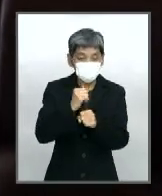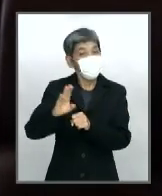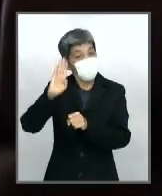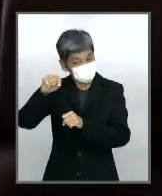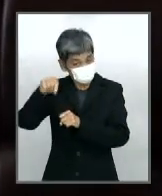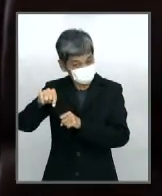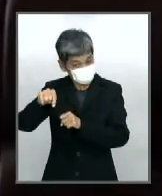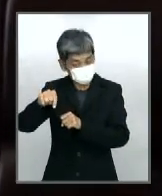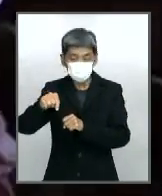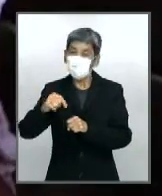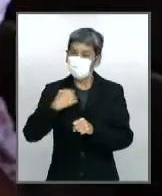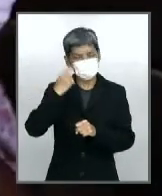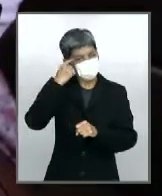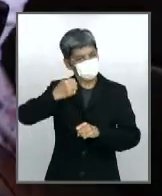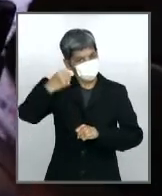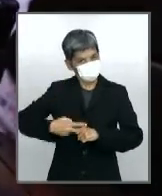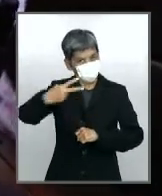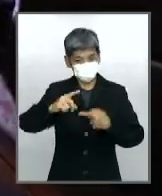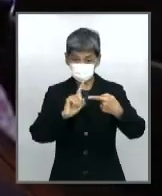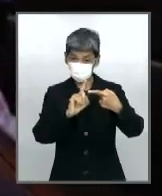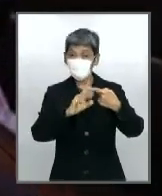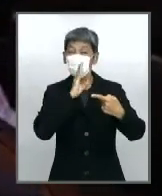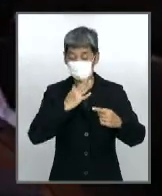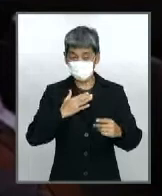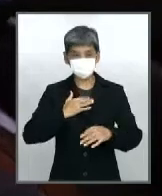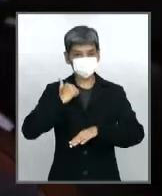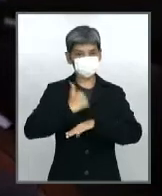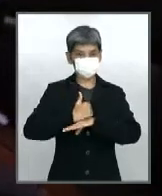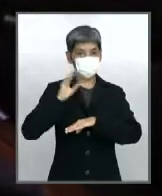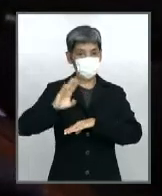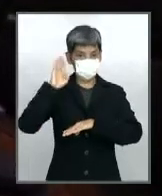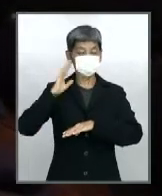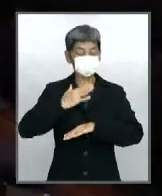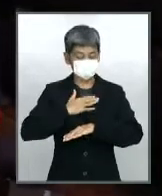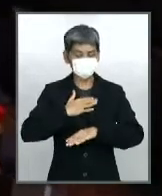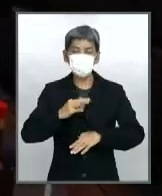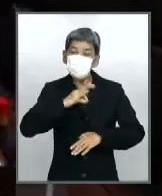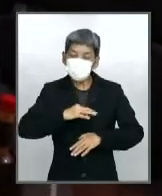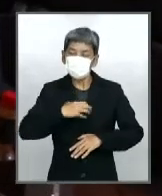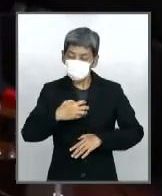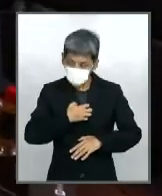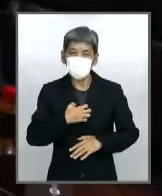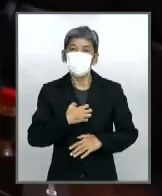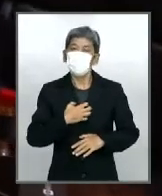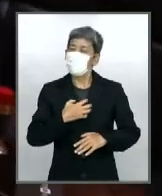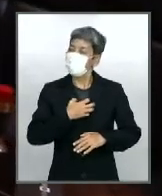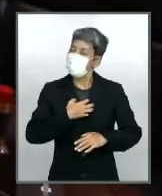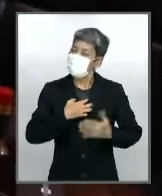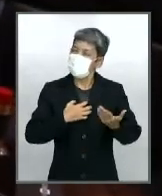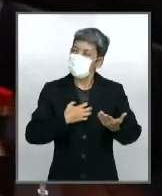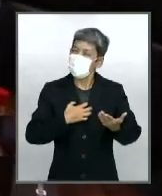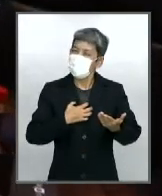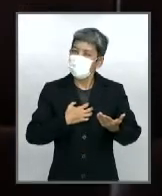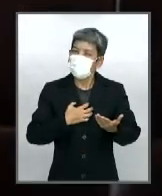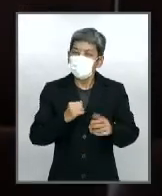ออฟฟิศหรืออะไรอย่างเงี้ยมันแบ่งเป็น2มุมมุมแรกก่อนมุมถ้าผมเป็นเจ้าของกิจการผมรู้สึกว่าผมอยากให้ความสำคั